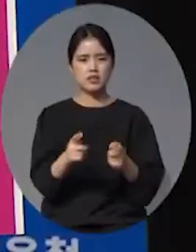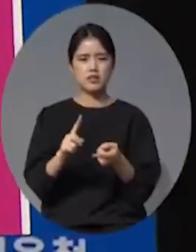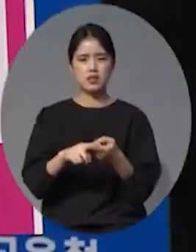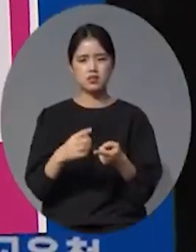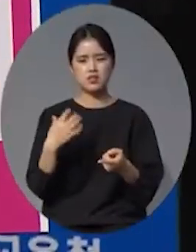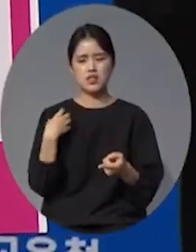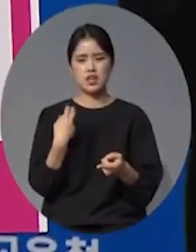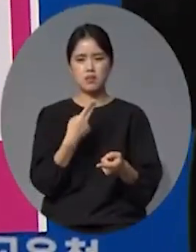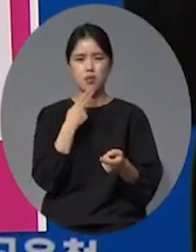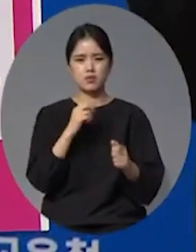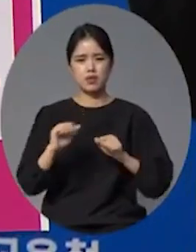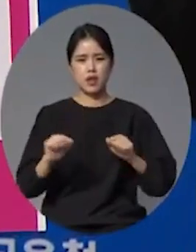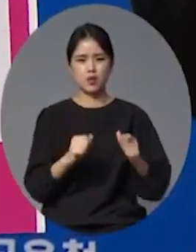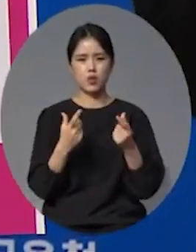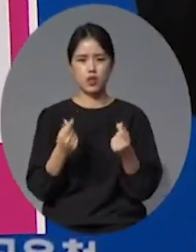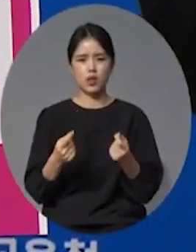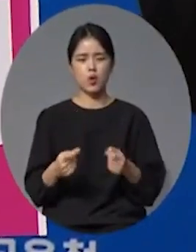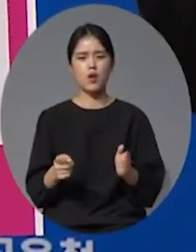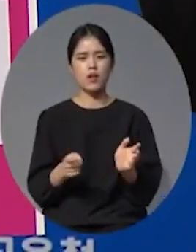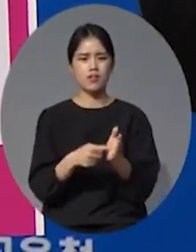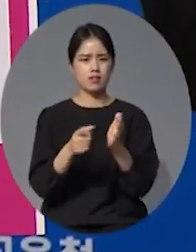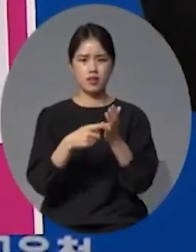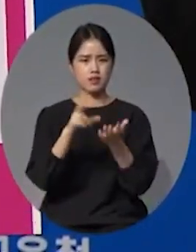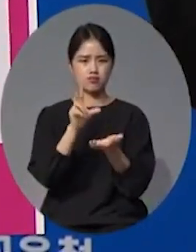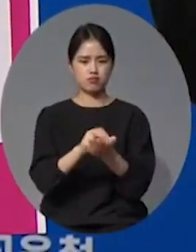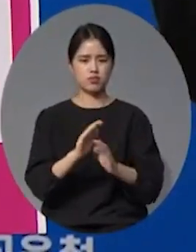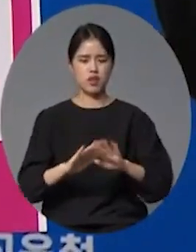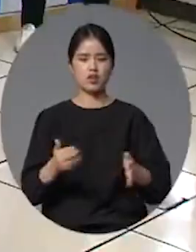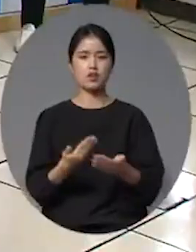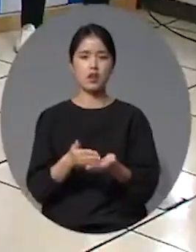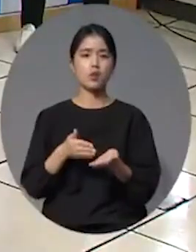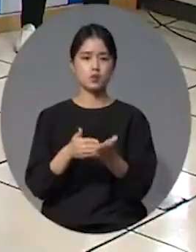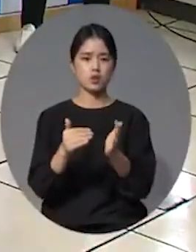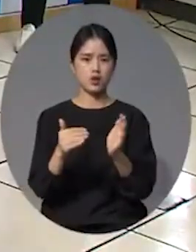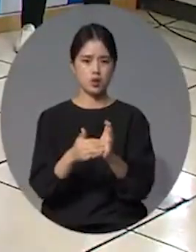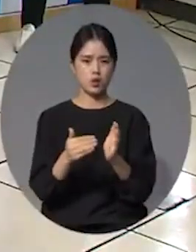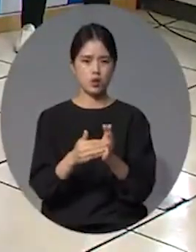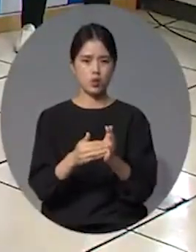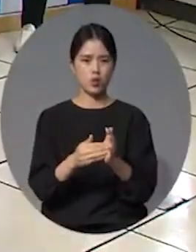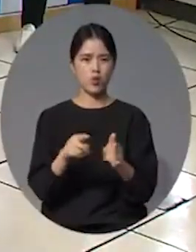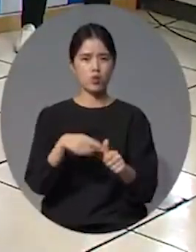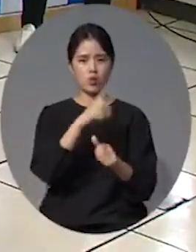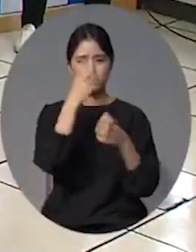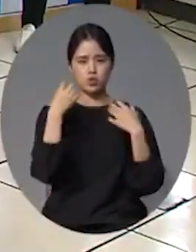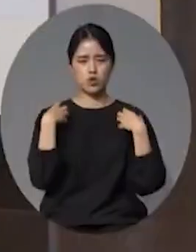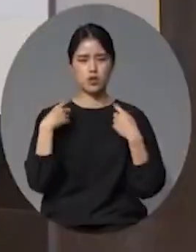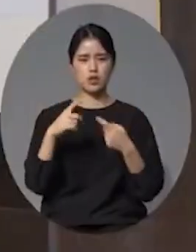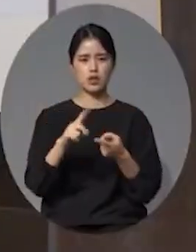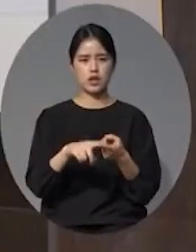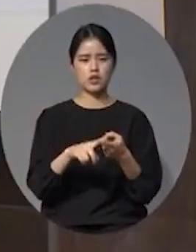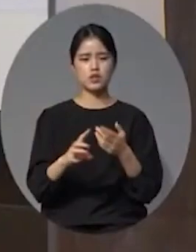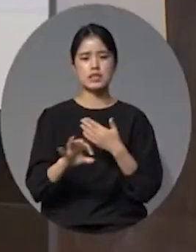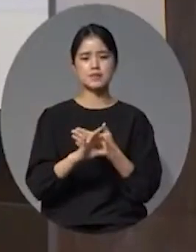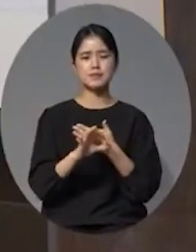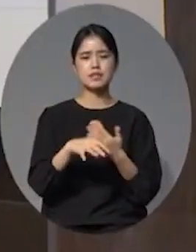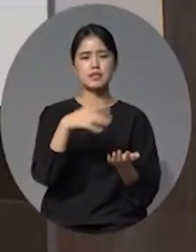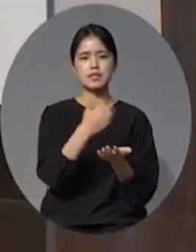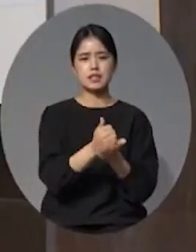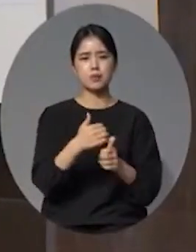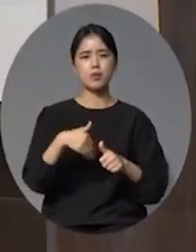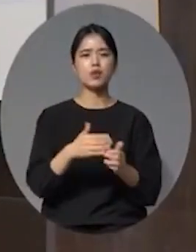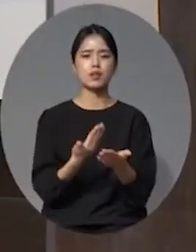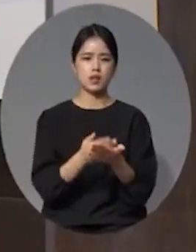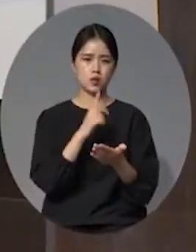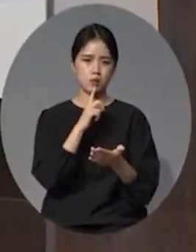보이고 있다며 당장 문제를 해결하라 고 촉구했고 뭐 교육청에 대해서도 임시 이사를 파견 하라고 요구했습니다